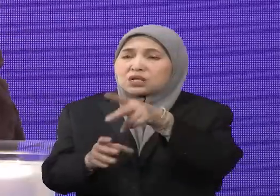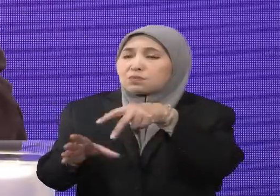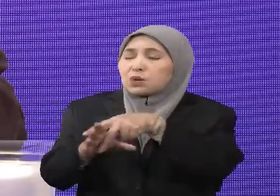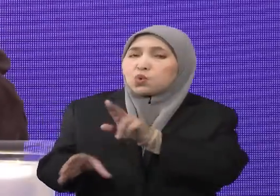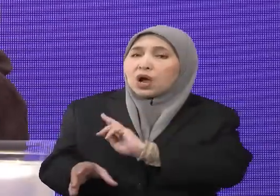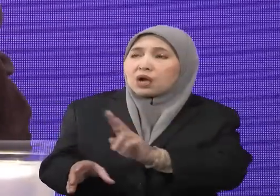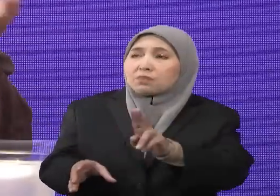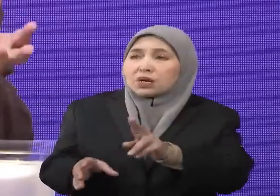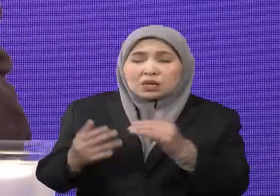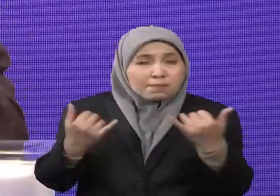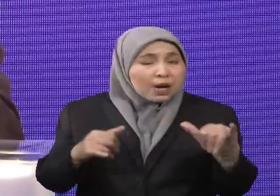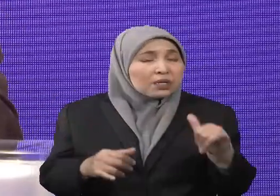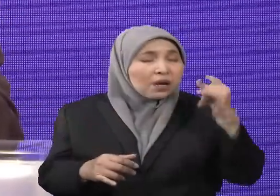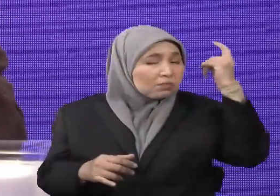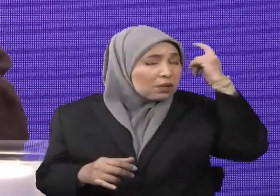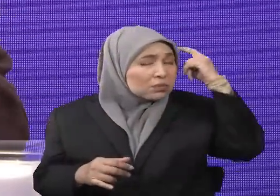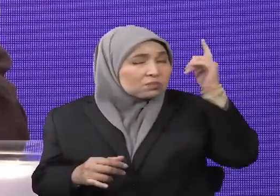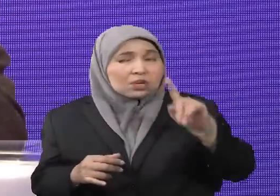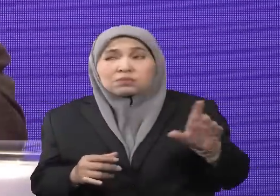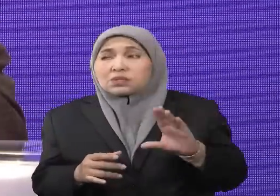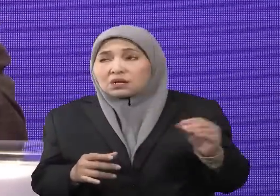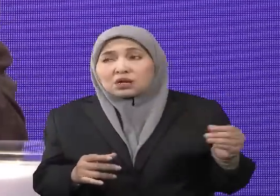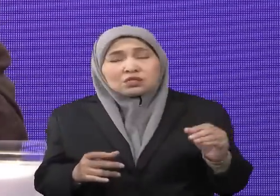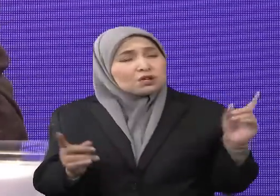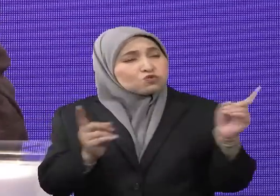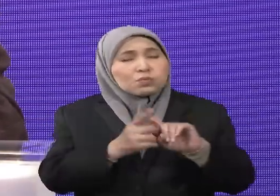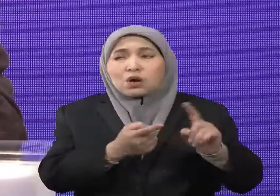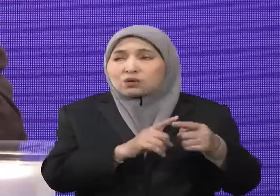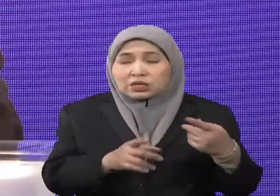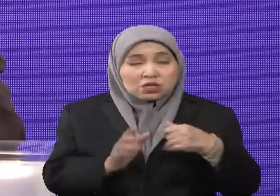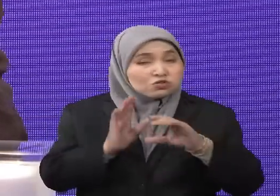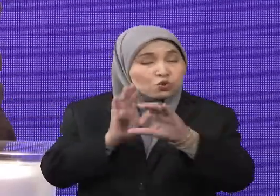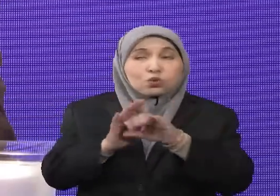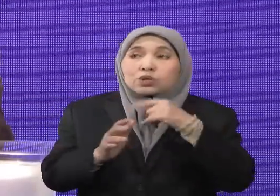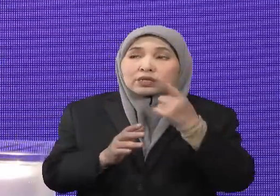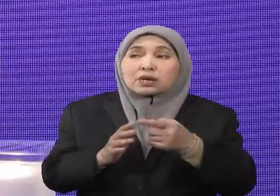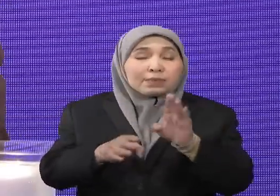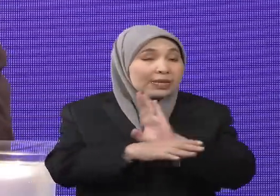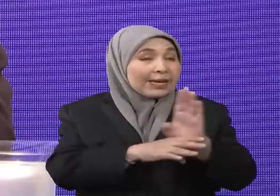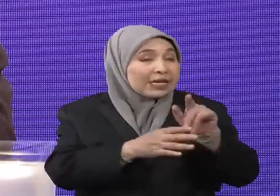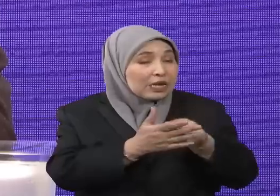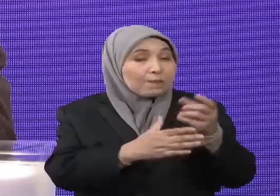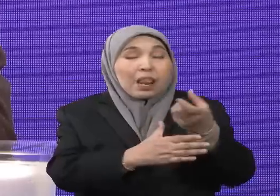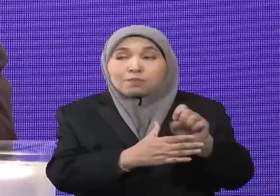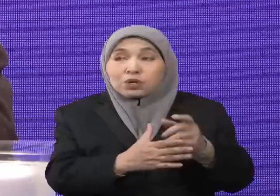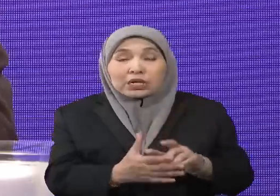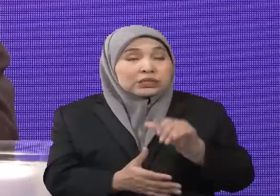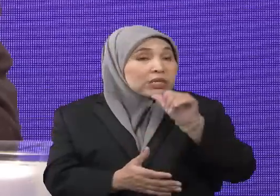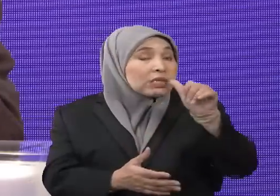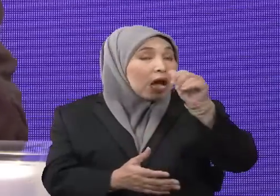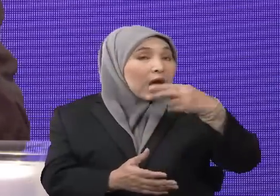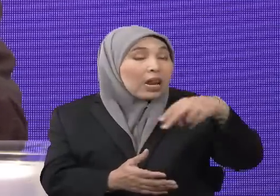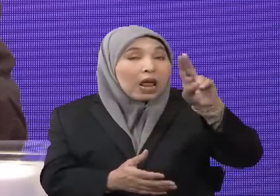dia memainkan persepsi dan sebagainya banyaklah kita jumpa kawan kita contoh mereka kata peniagaan ini Pelabuhan ini tidak halal